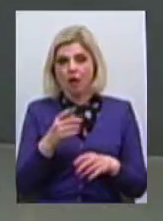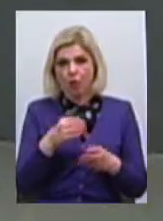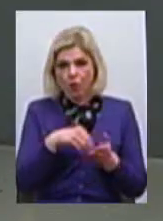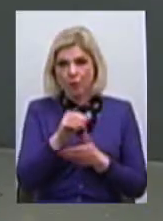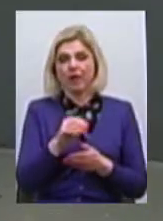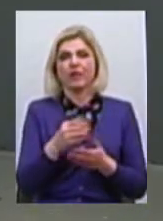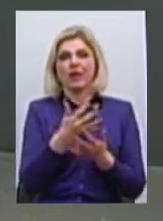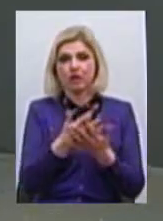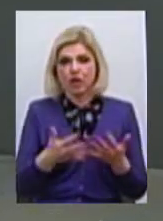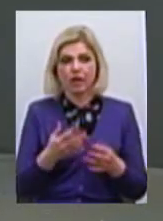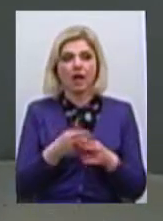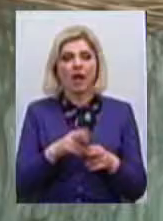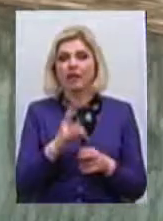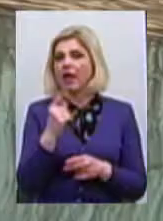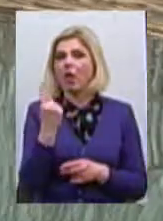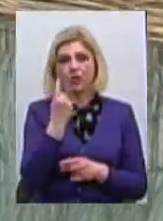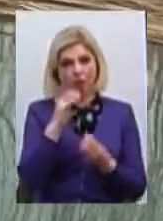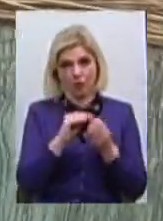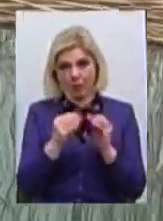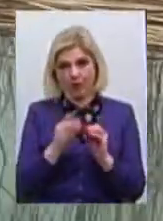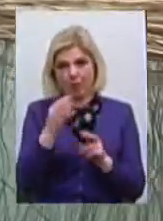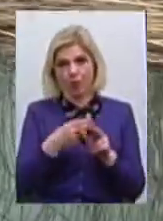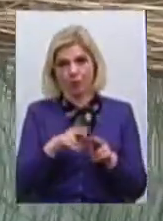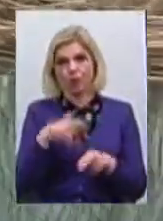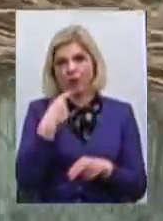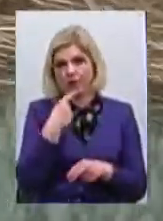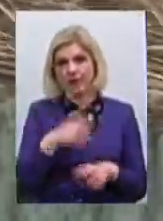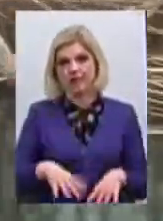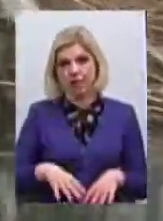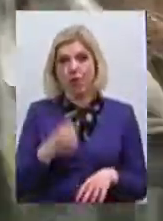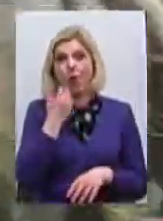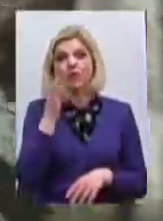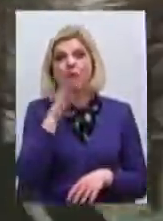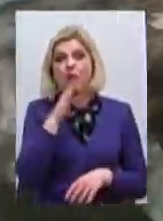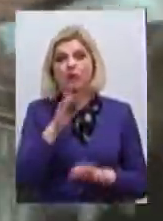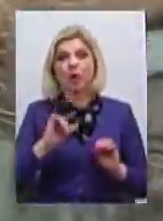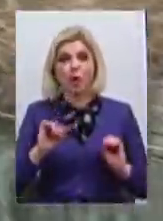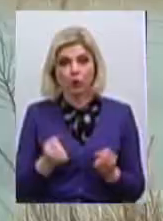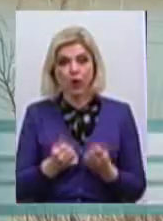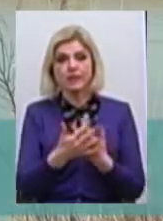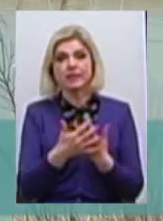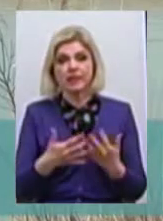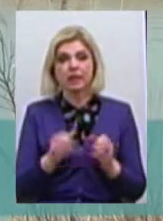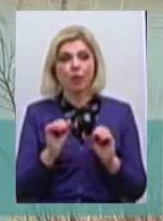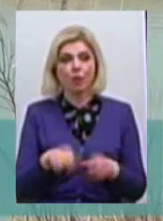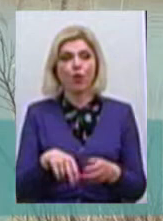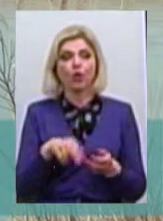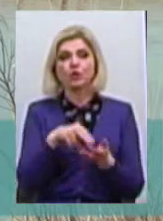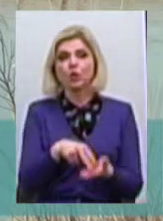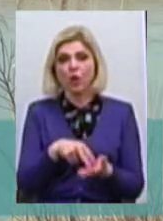знарядь лову – не єдина проблема, про яку кажуть інспектори. Коли вода холодна, сітка може стояти у